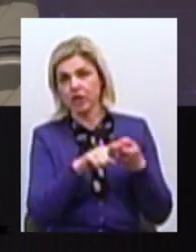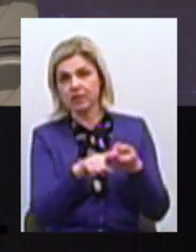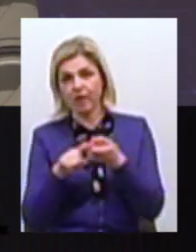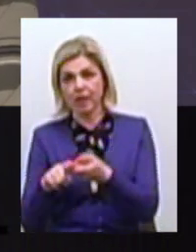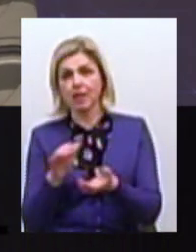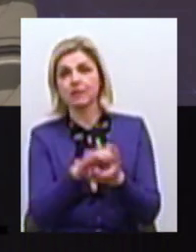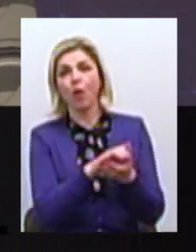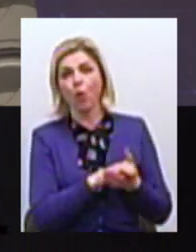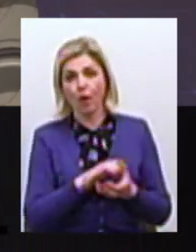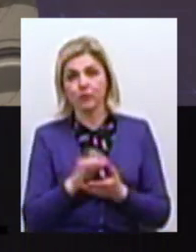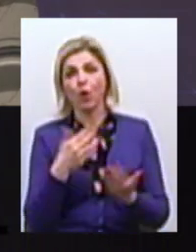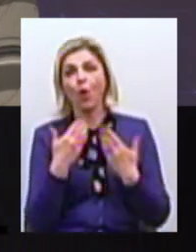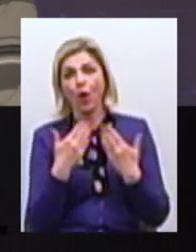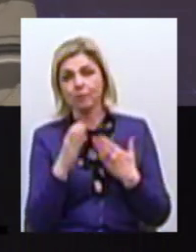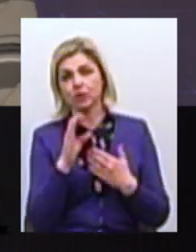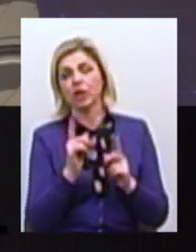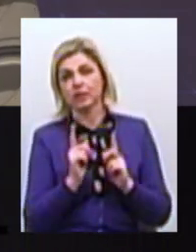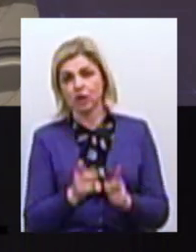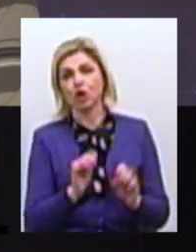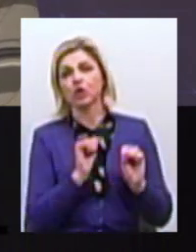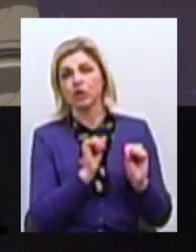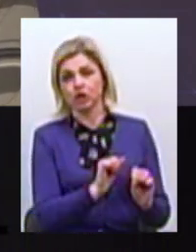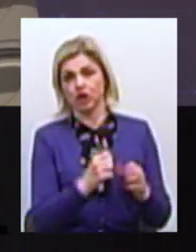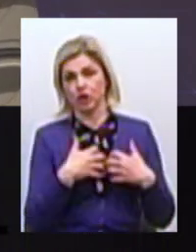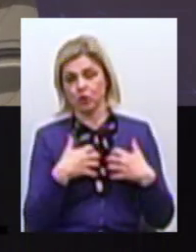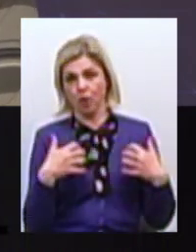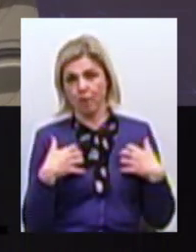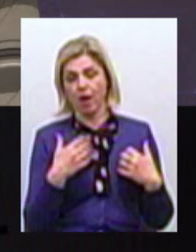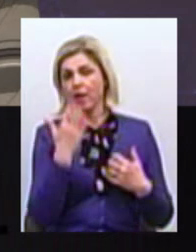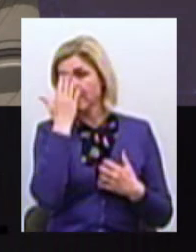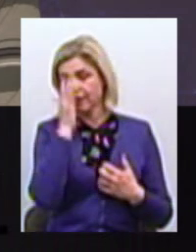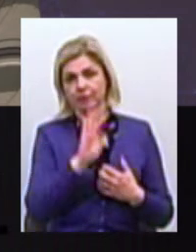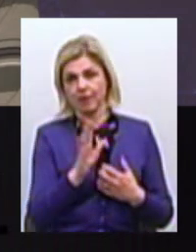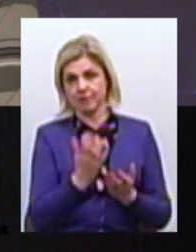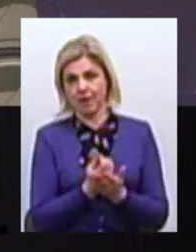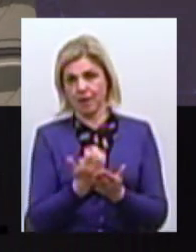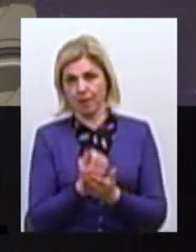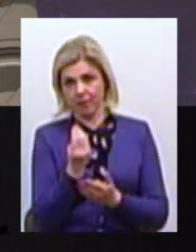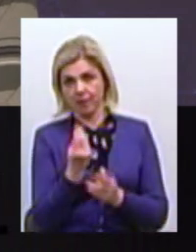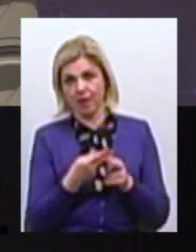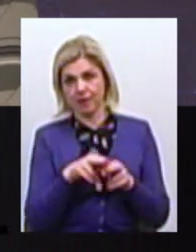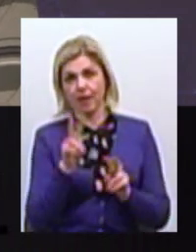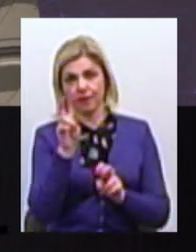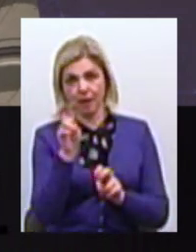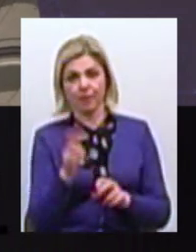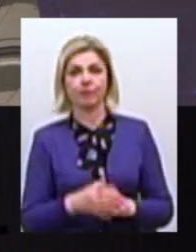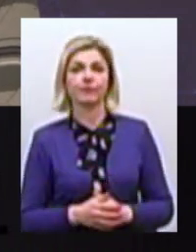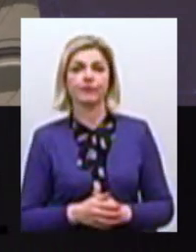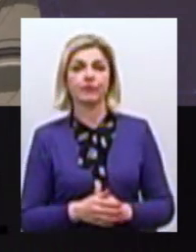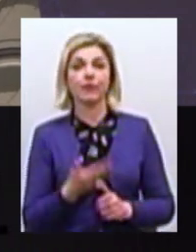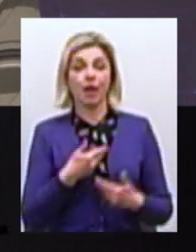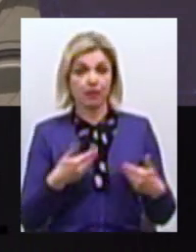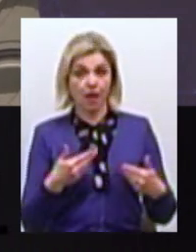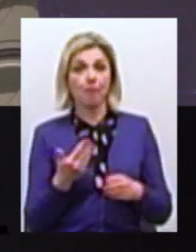знакомство, это общение с настоящими зоозащитниками, которые не ставят своей целью заработок на этой теме. То есть нам